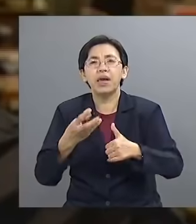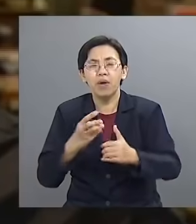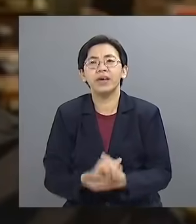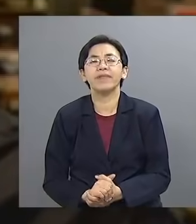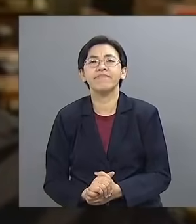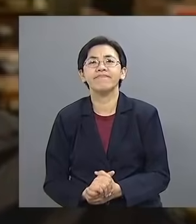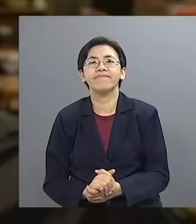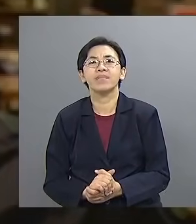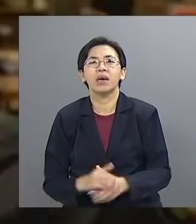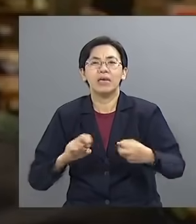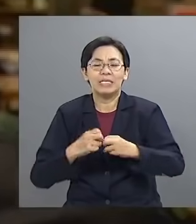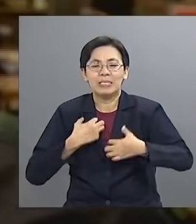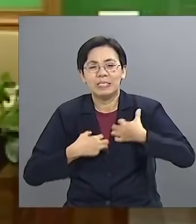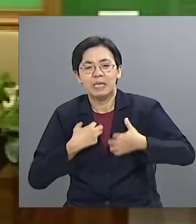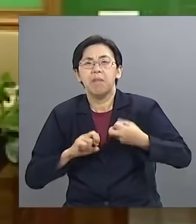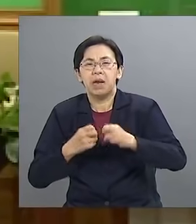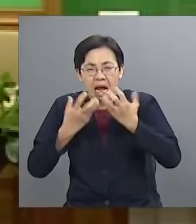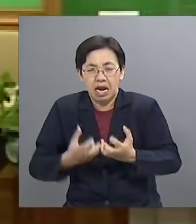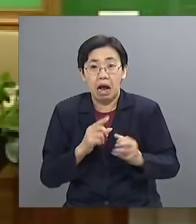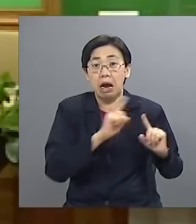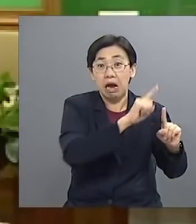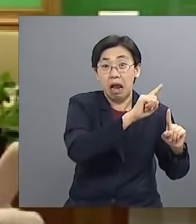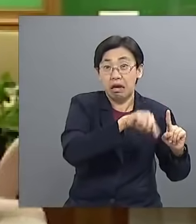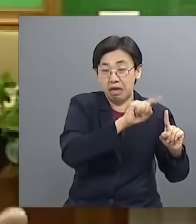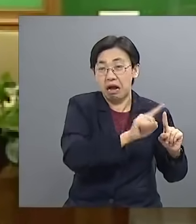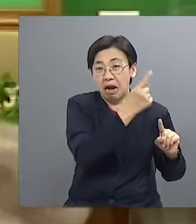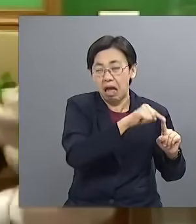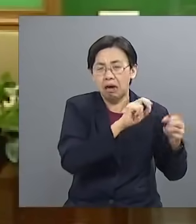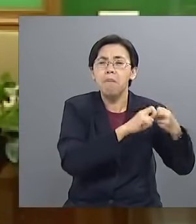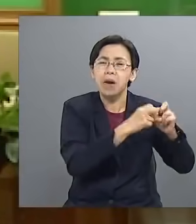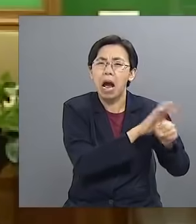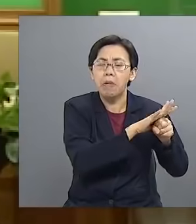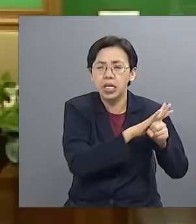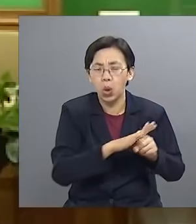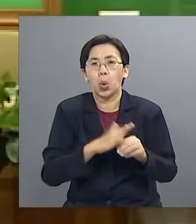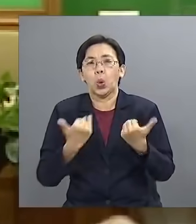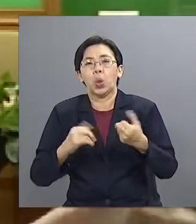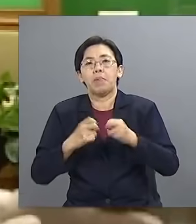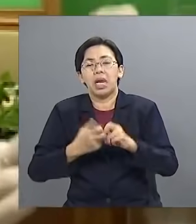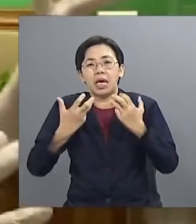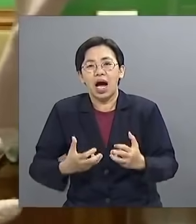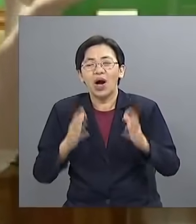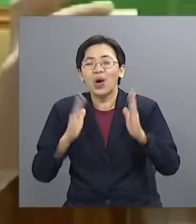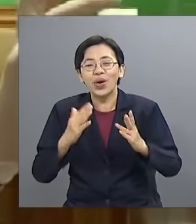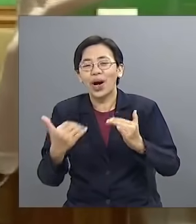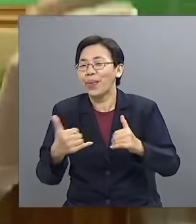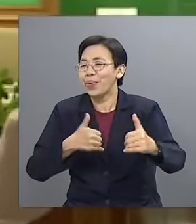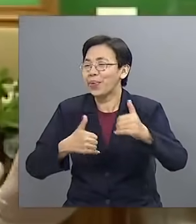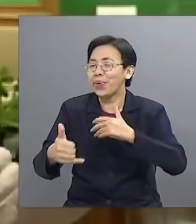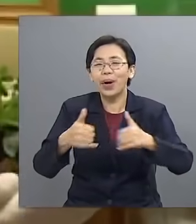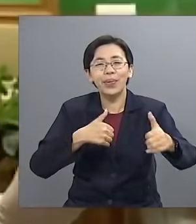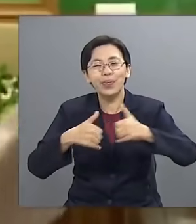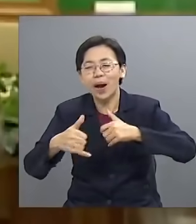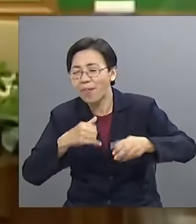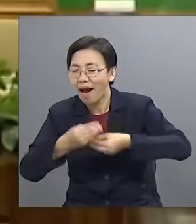ทบหนักกว่ารอบแรกมากเลยครับ จากที่เราเคยลูกค้าเริ่มจะดีขึ้นหลังจากที่เราได้ผงทบครั้ง